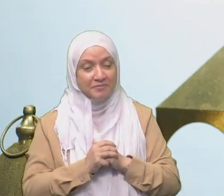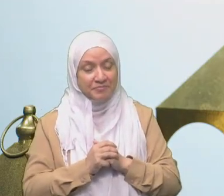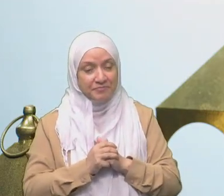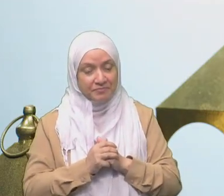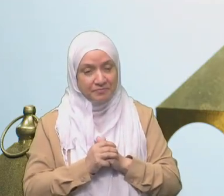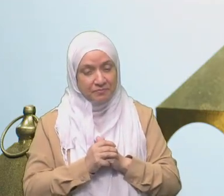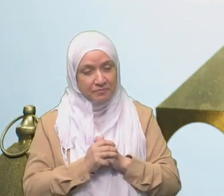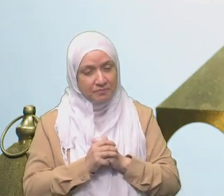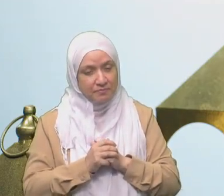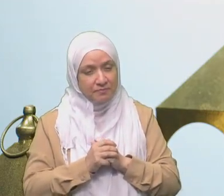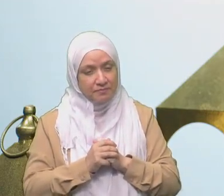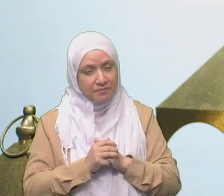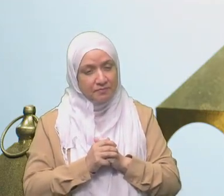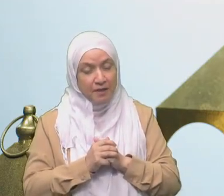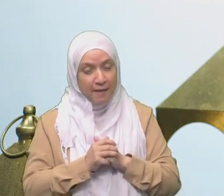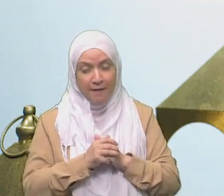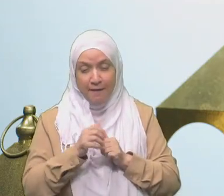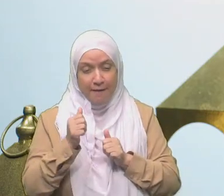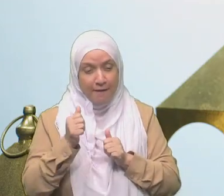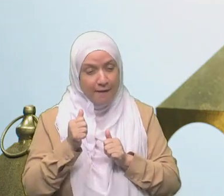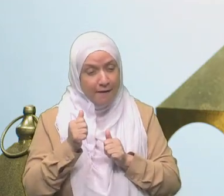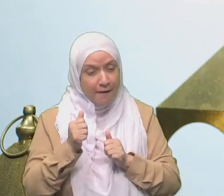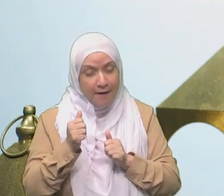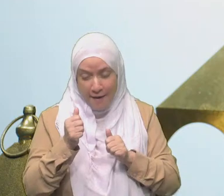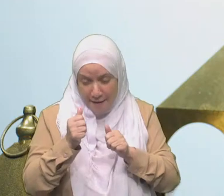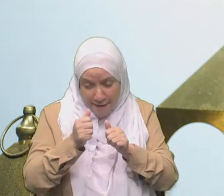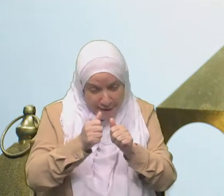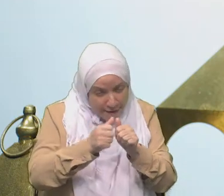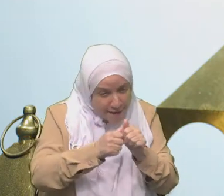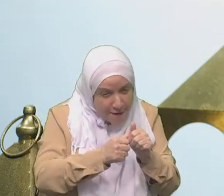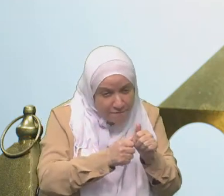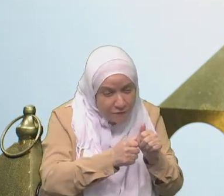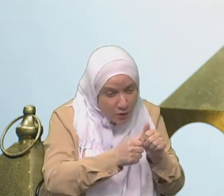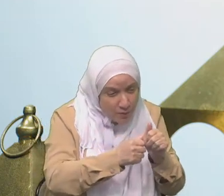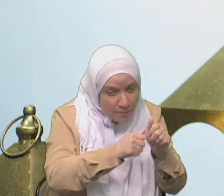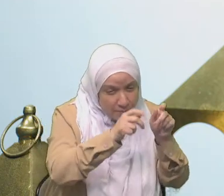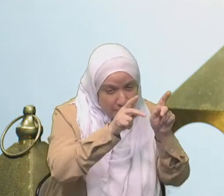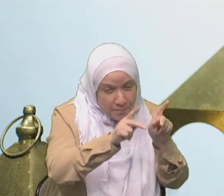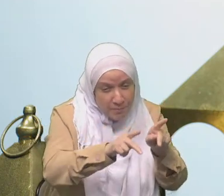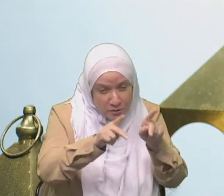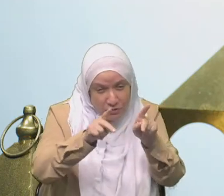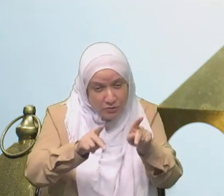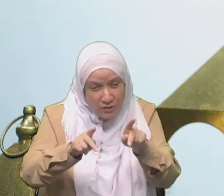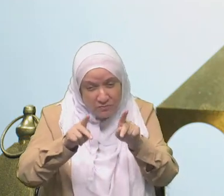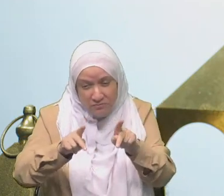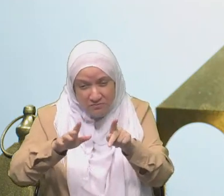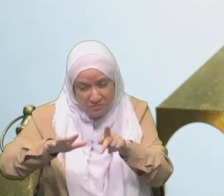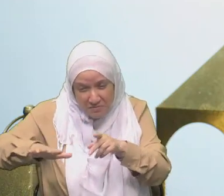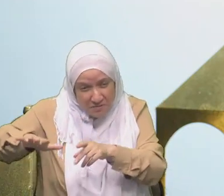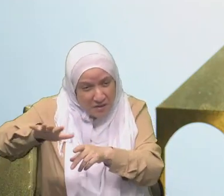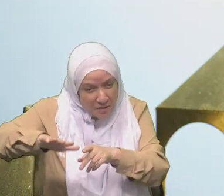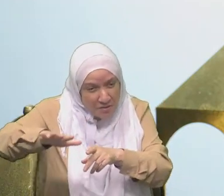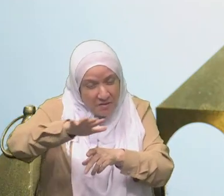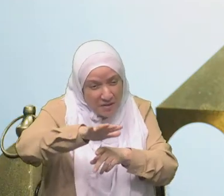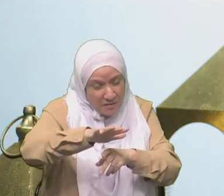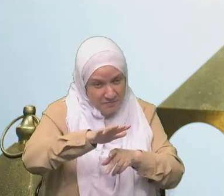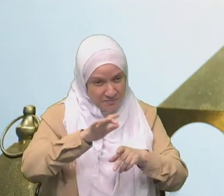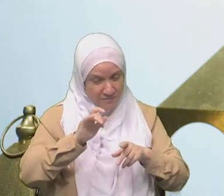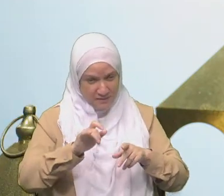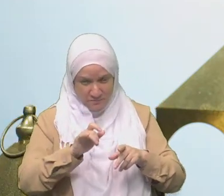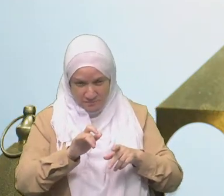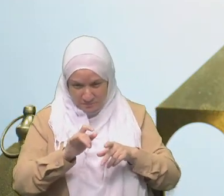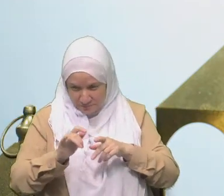Every single person around you is a potential version of you, in good or in bad. And so he says, مِنْ أَخْبَارِ